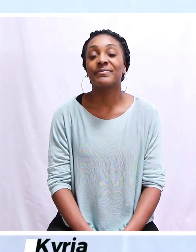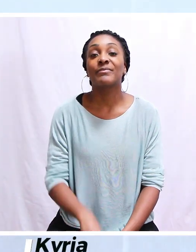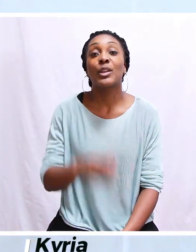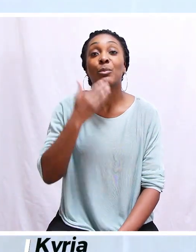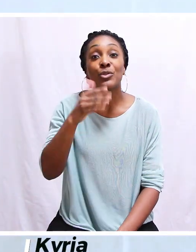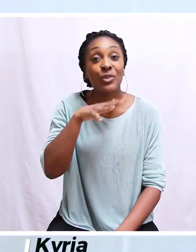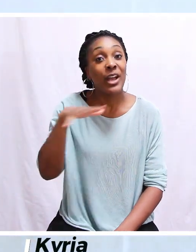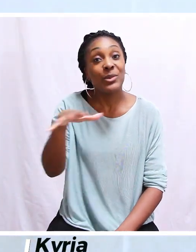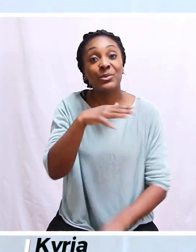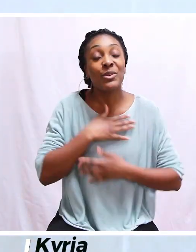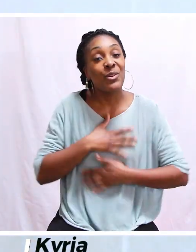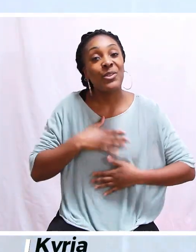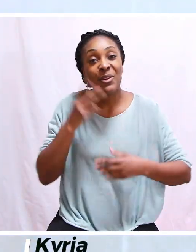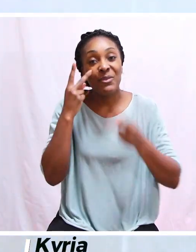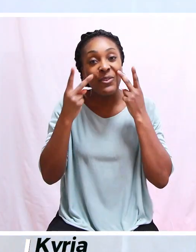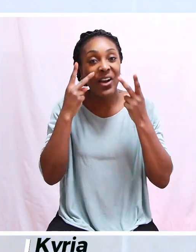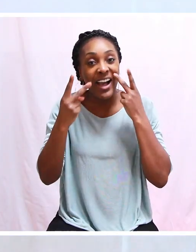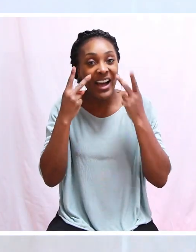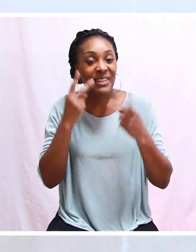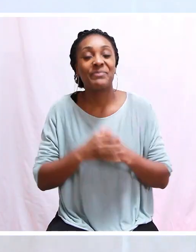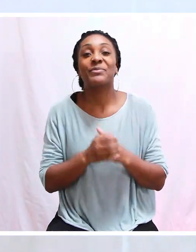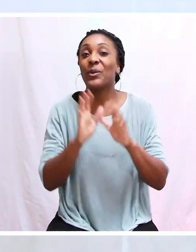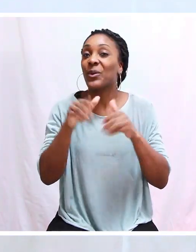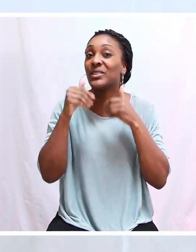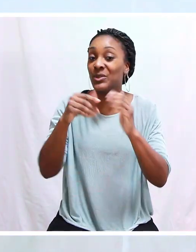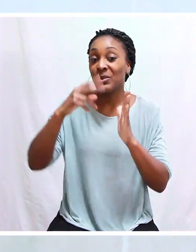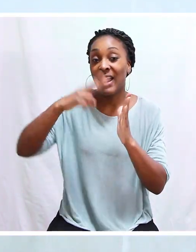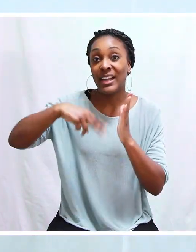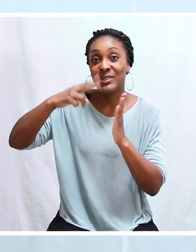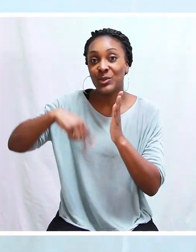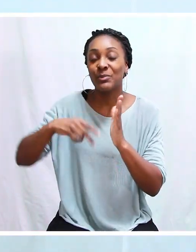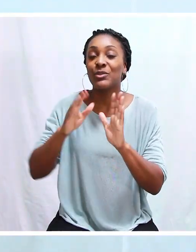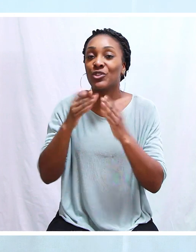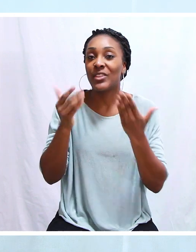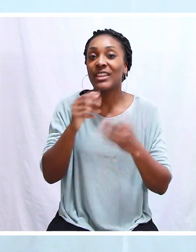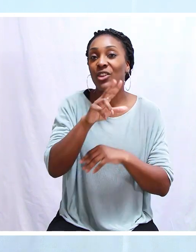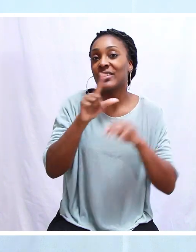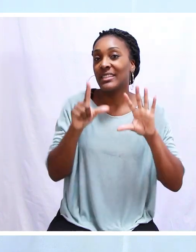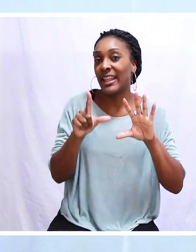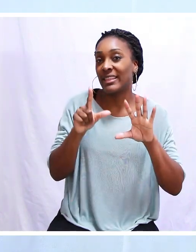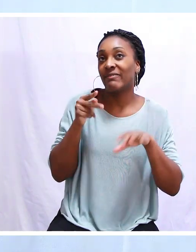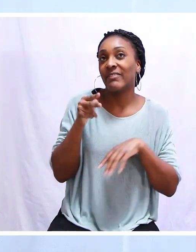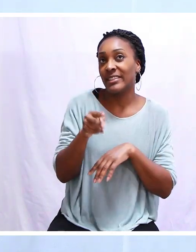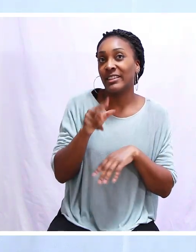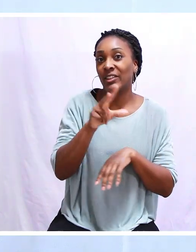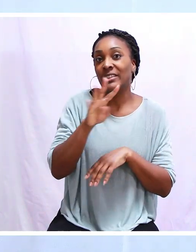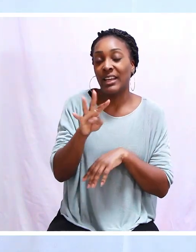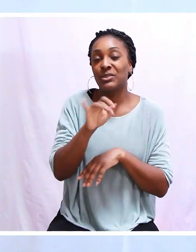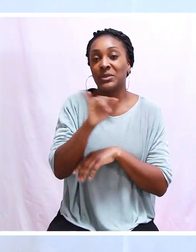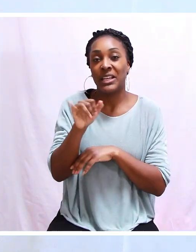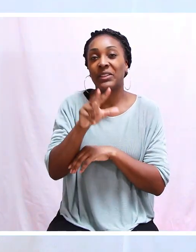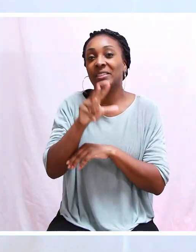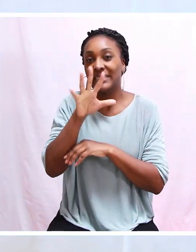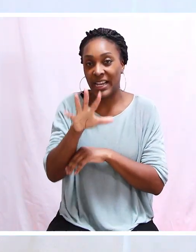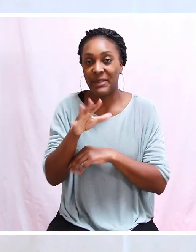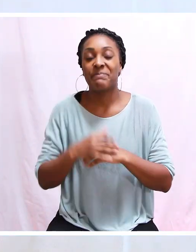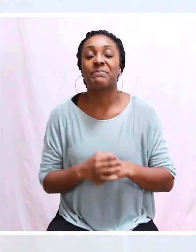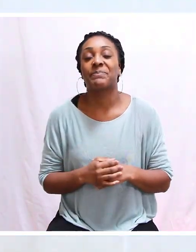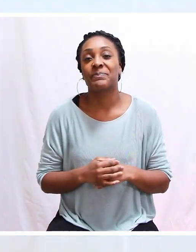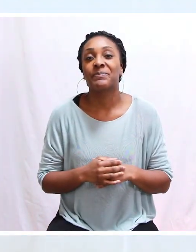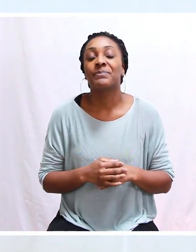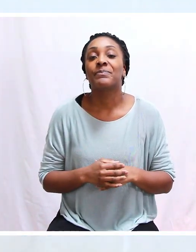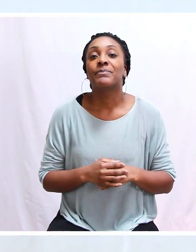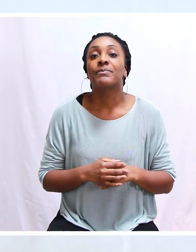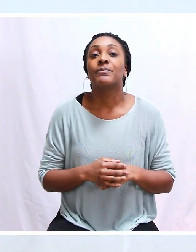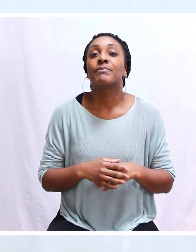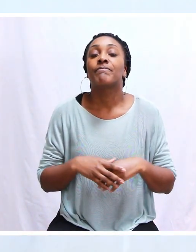Bonjour à tous et à toutes, content de vous retrouver. On continue notre lecture, Genèse 37, versets 34-35.